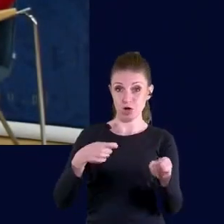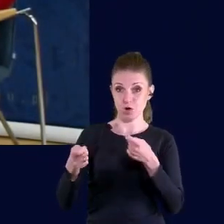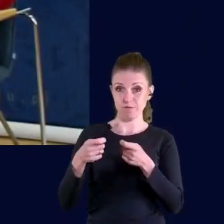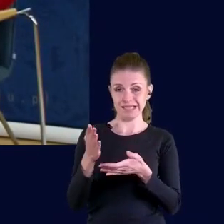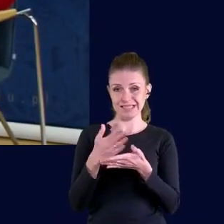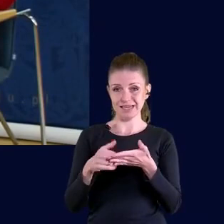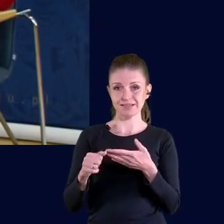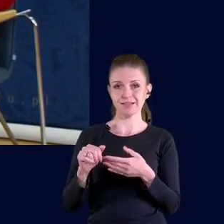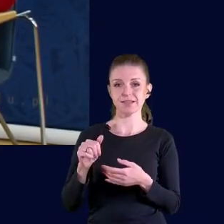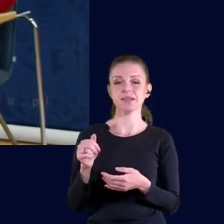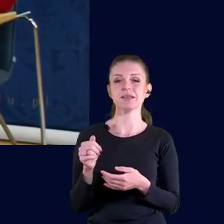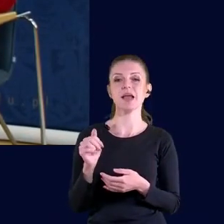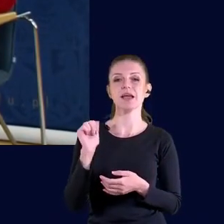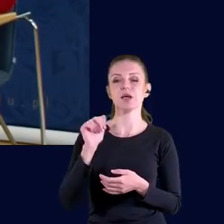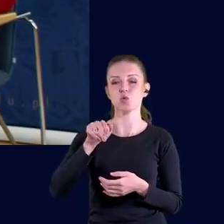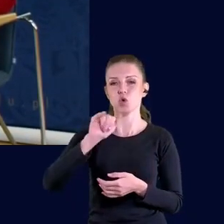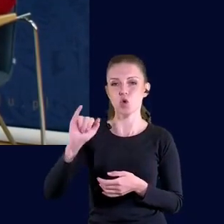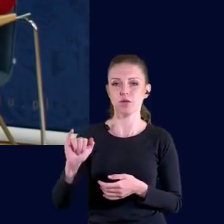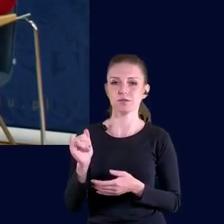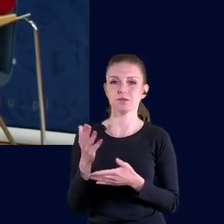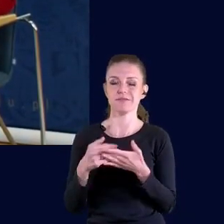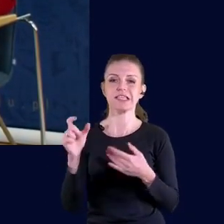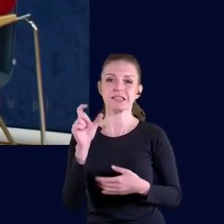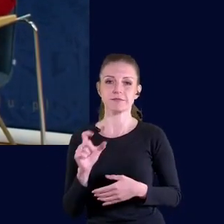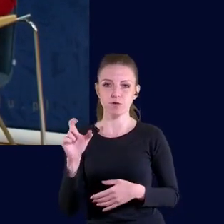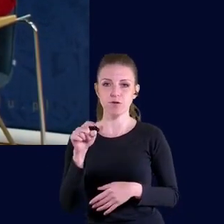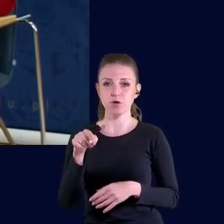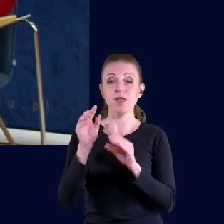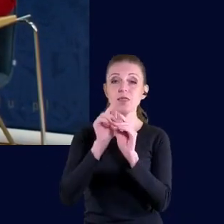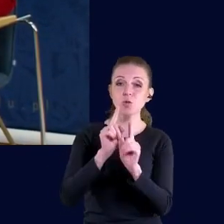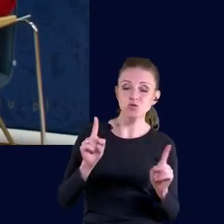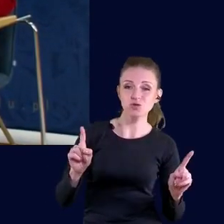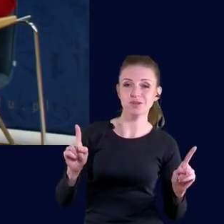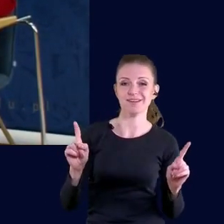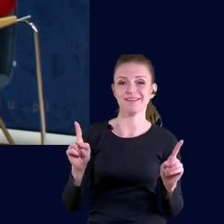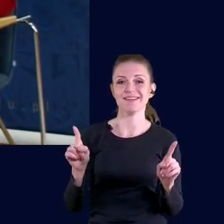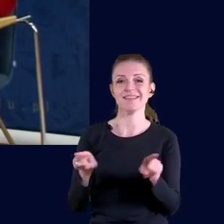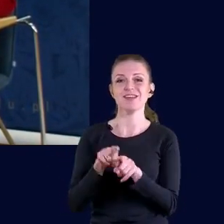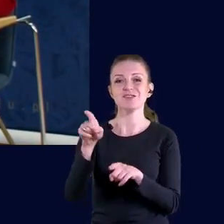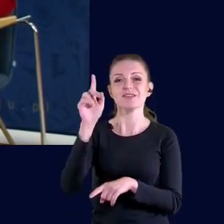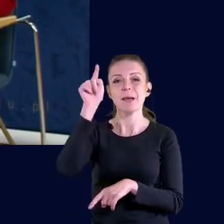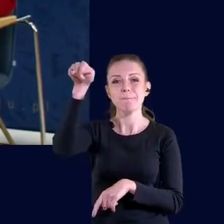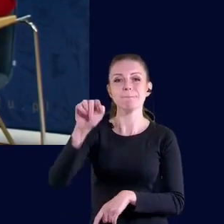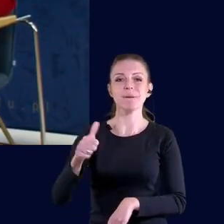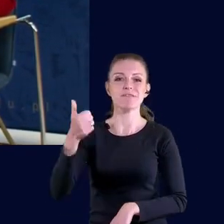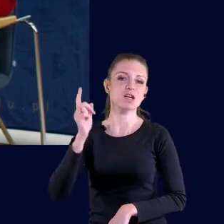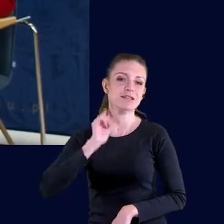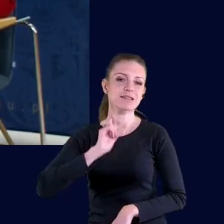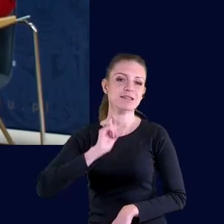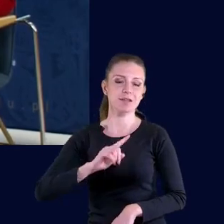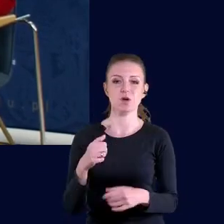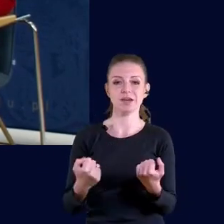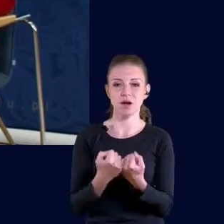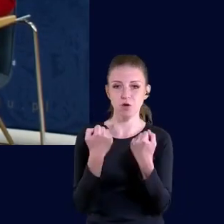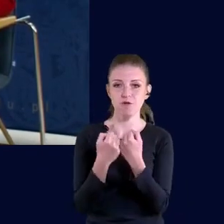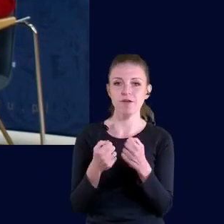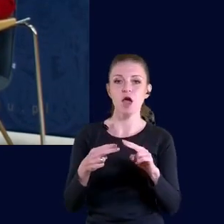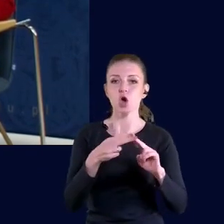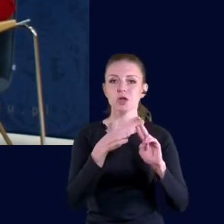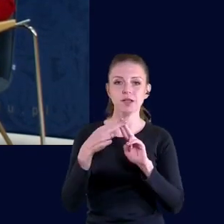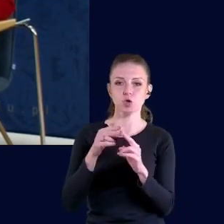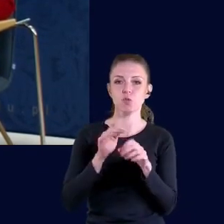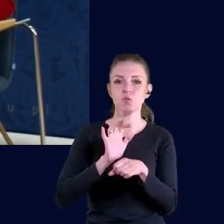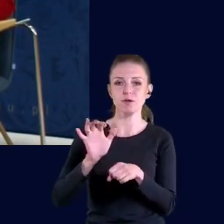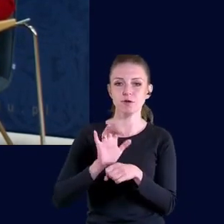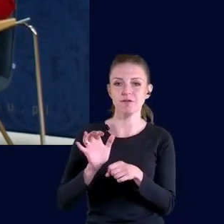sekcji Jagiellońskiej biblioteki cyfrowej nauczyciel Bibliotekarz w pierwszym Liceum w Krakowie koordynator publikowania zbiorów w